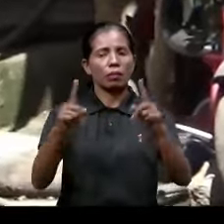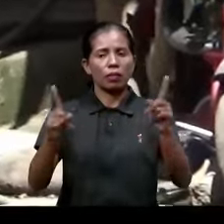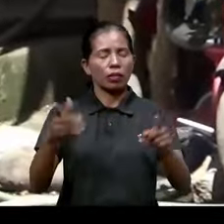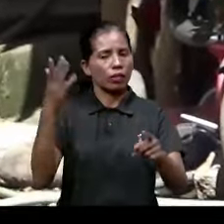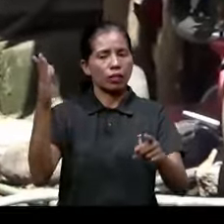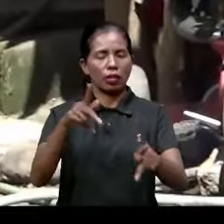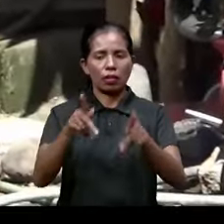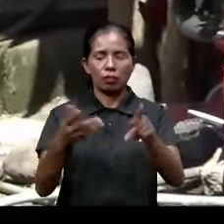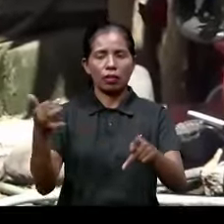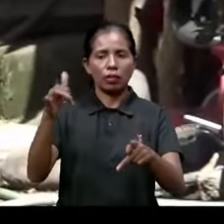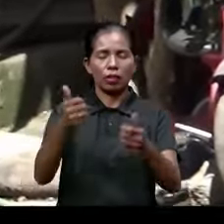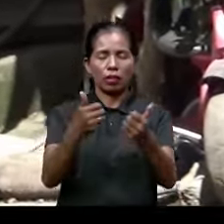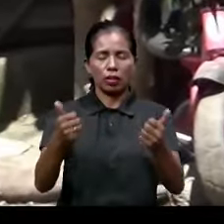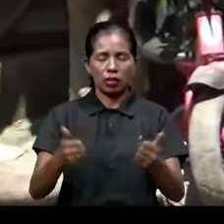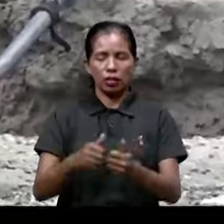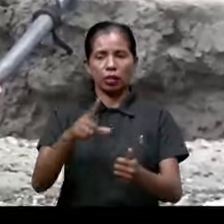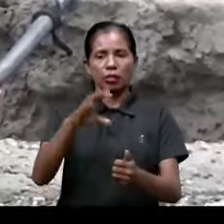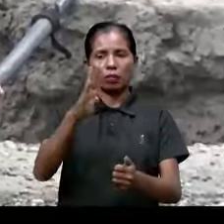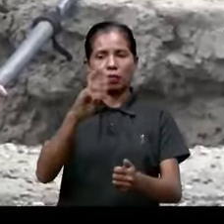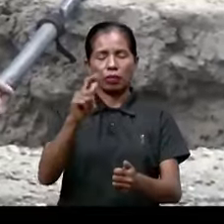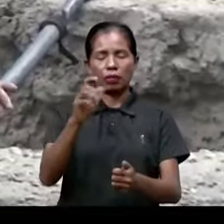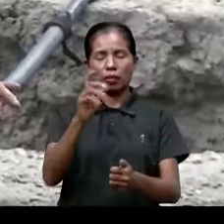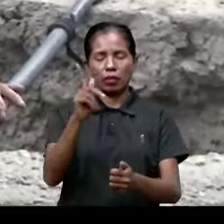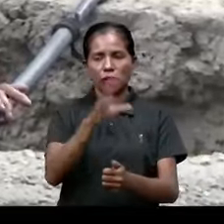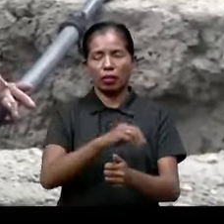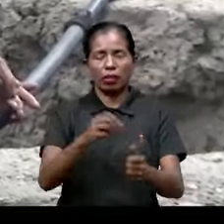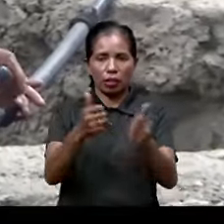acontecemos ba komunidade iha aldea Lisbutak suku Manlewana,